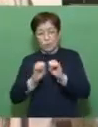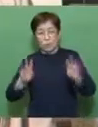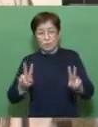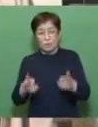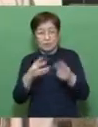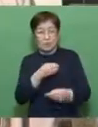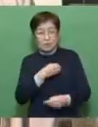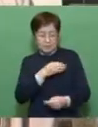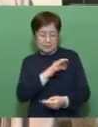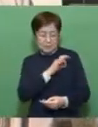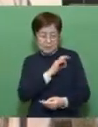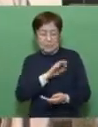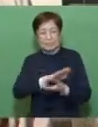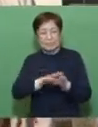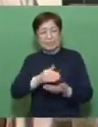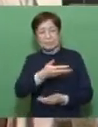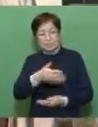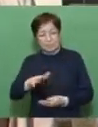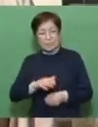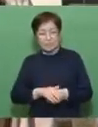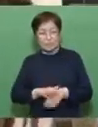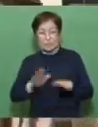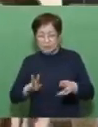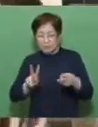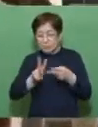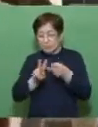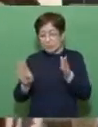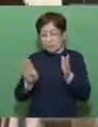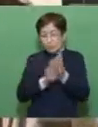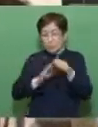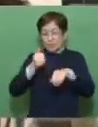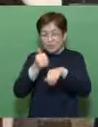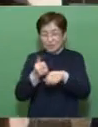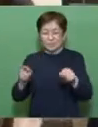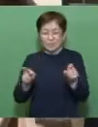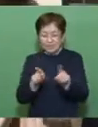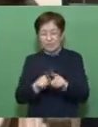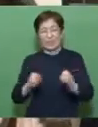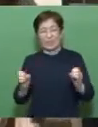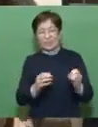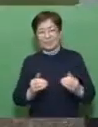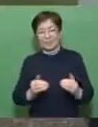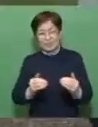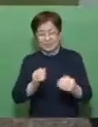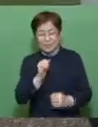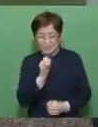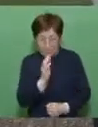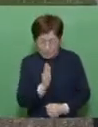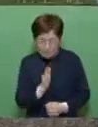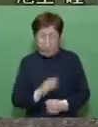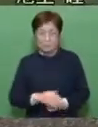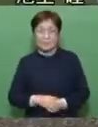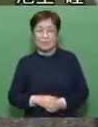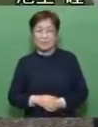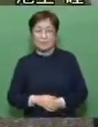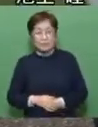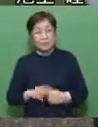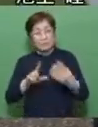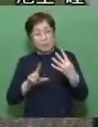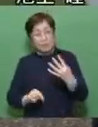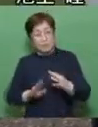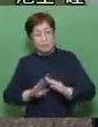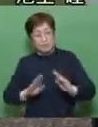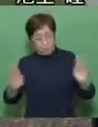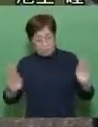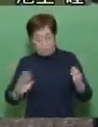え今月も井戸知事と共に番組の方進めていきたいと思いますどうぞよろしくお願い願いいしますさてえ4月に入りましてですね